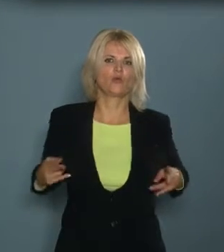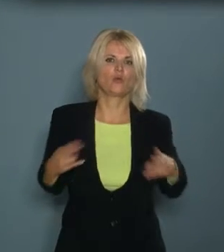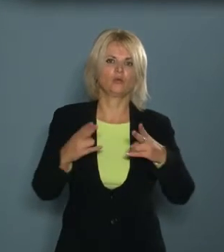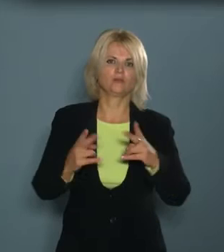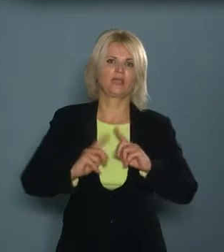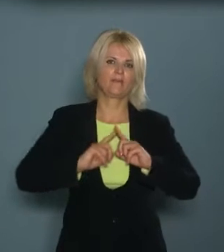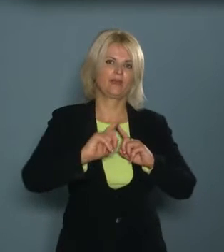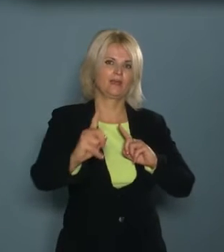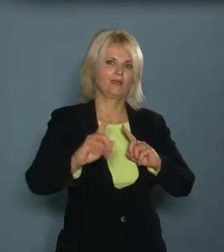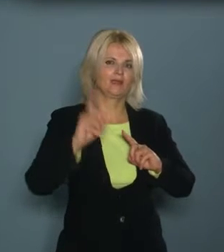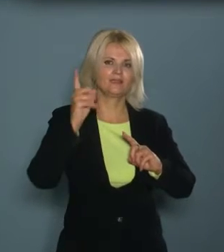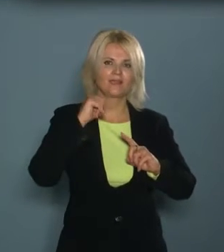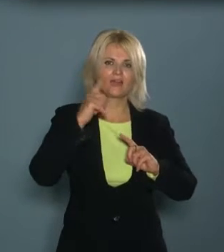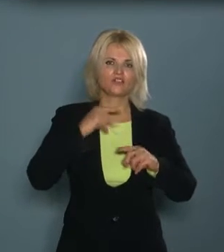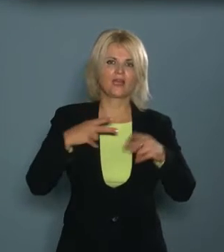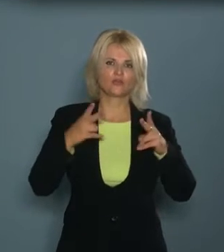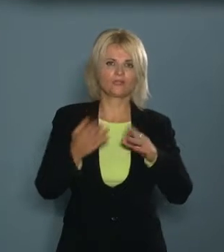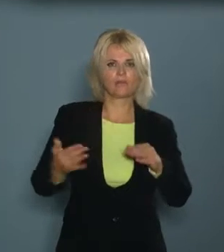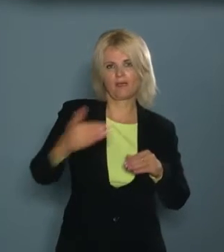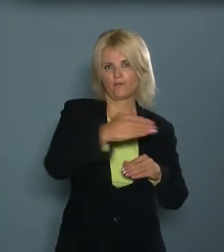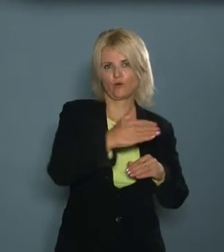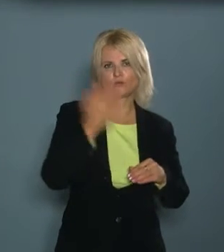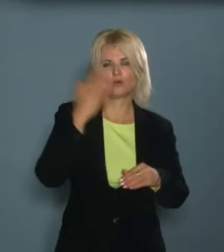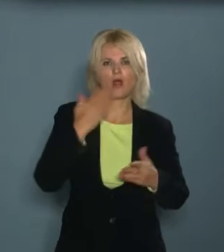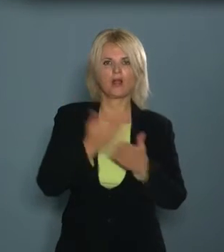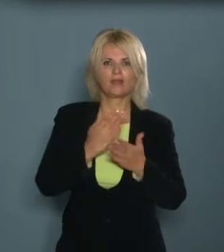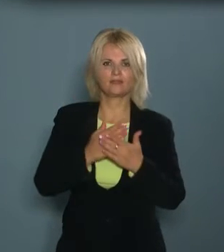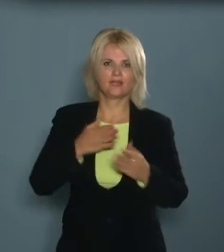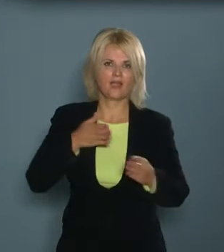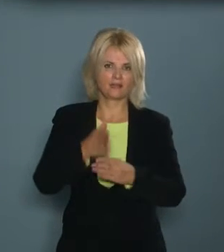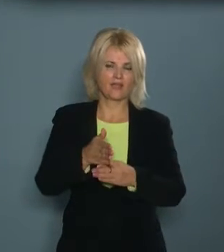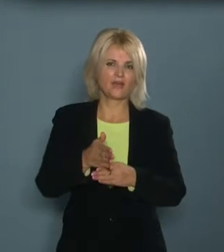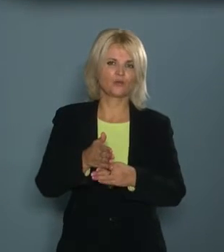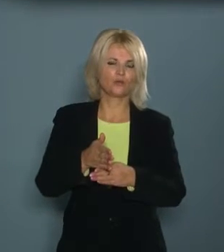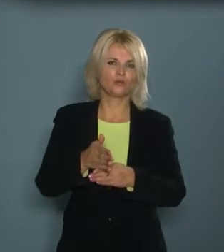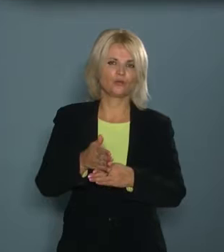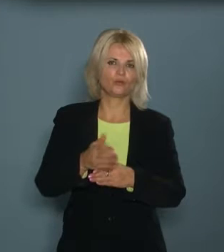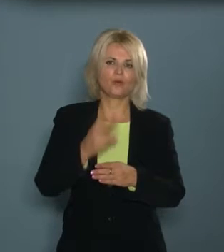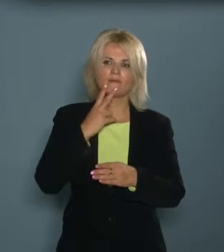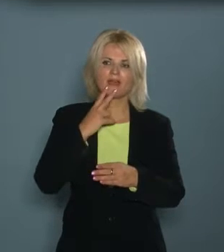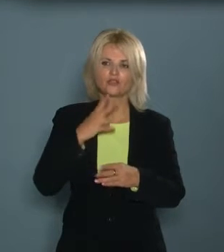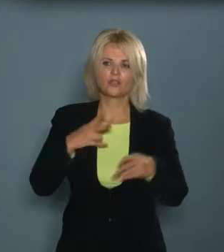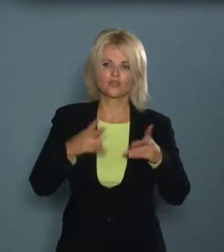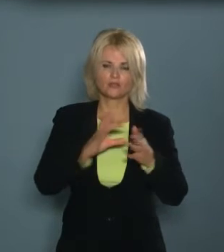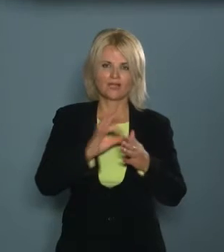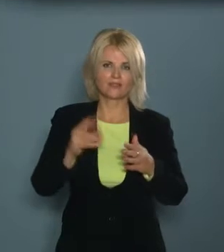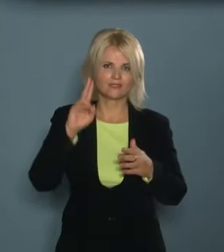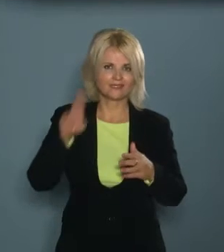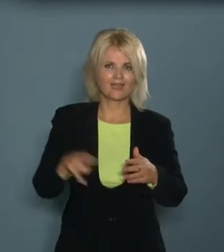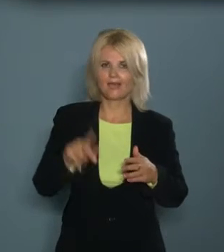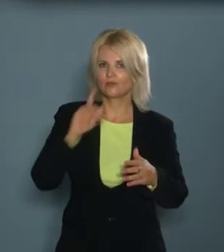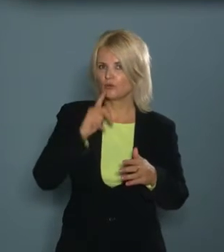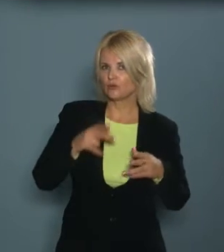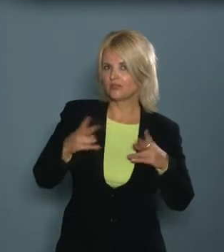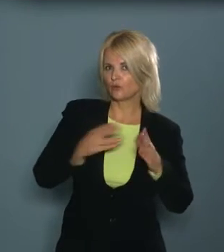végig jönnek, és a Tárcsás utcán fordulnak be. Na most, hogyha ott lenne egy átjáró a Veszés utcától a Szent Lőrinci útra egy